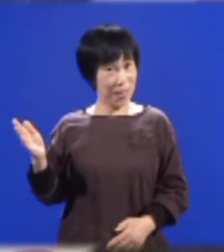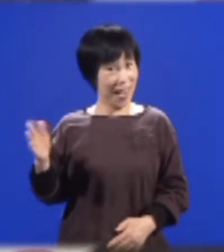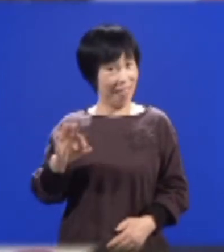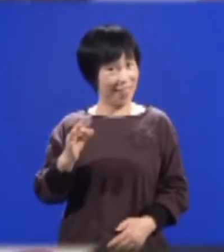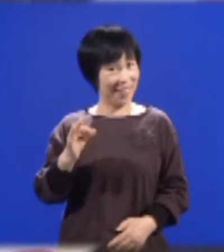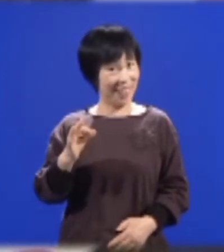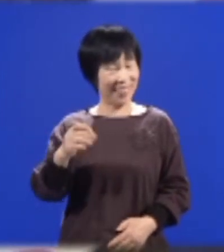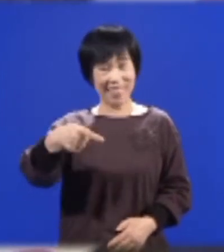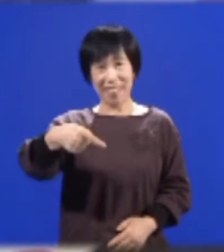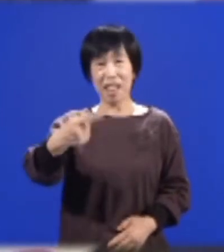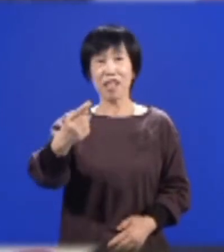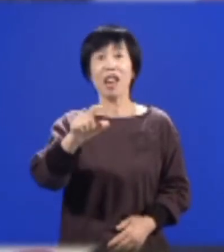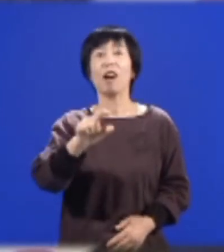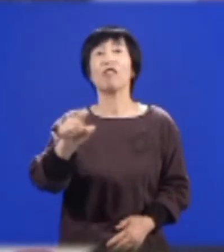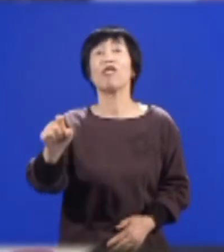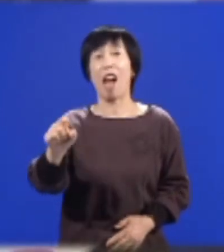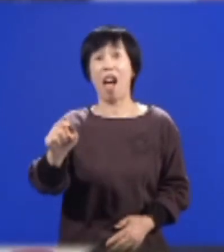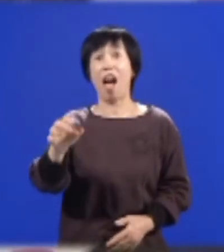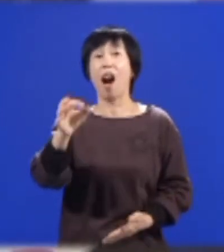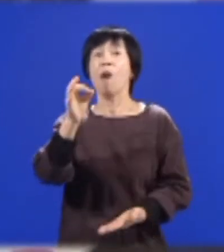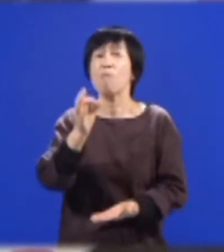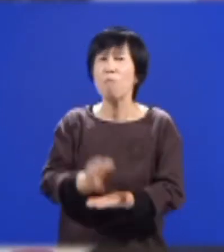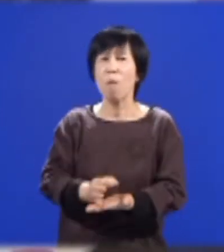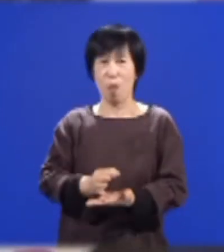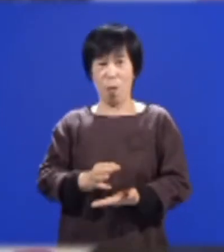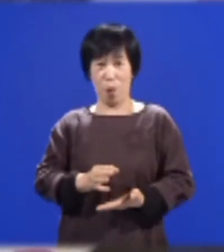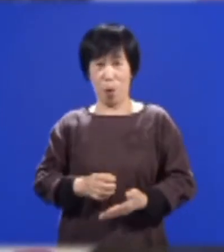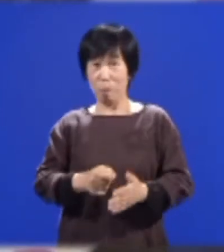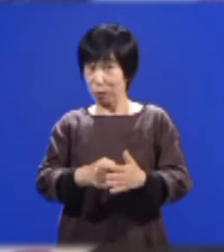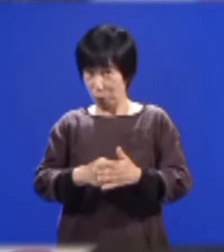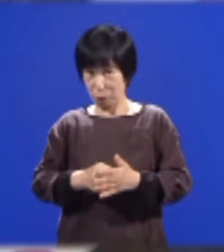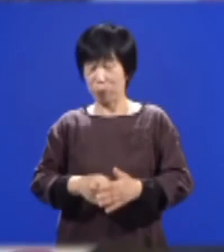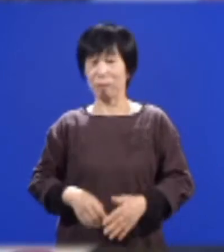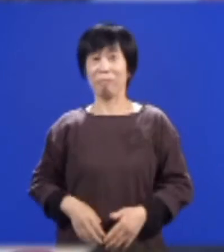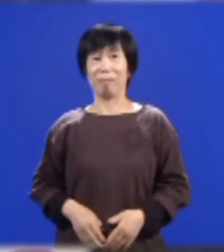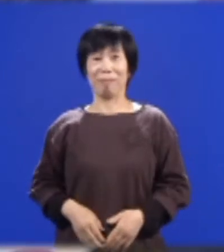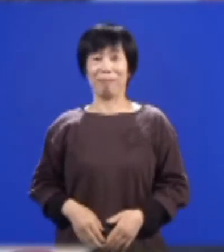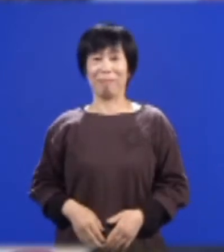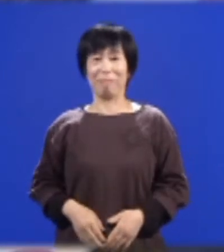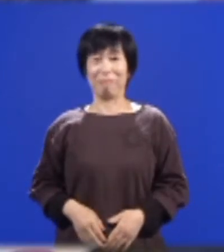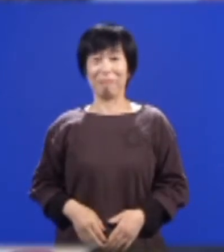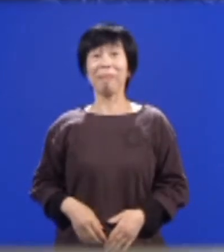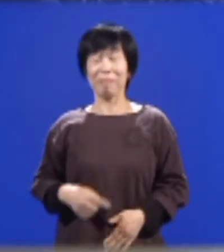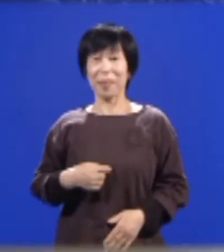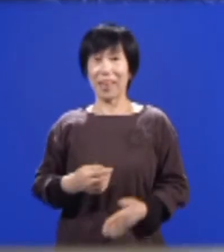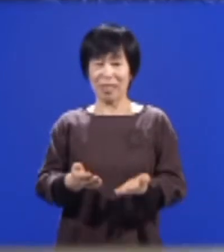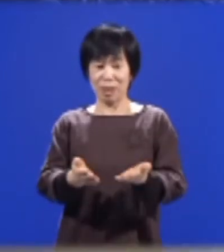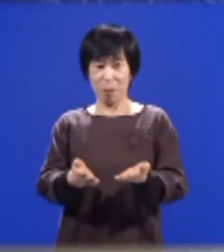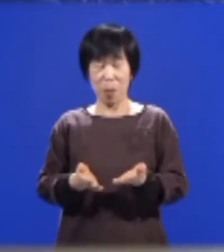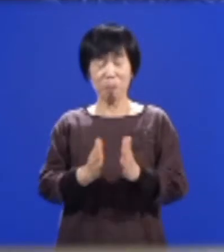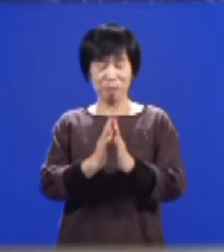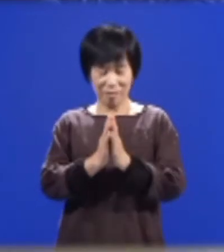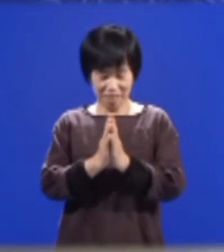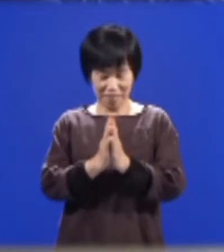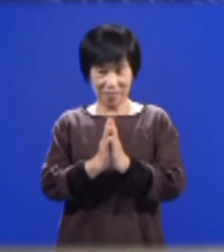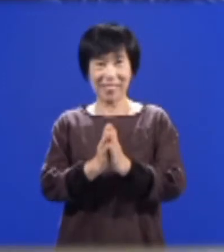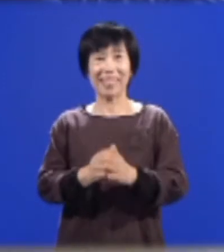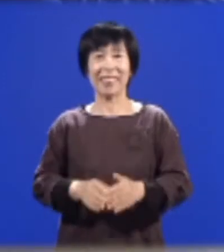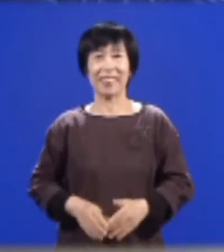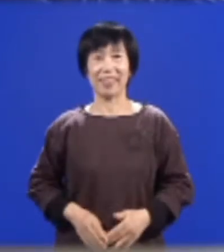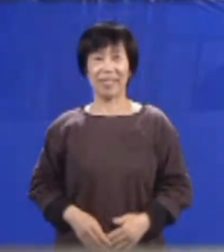しかもこれが一皿100円、お得ですよね。それじゃいただき